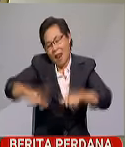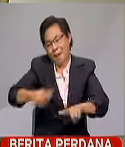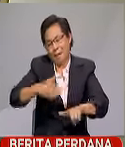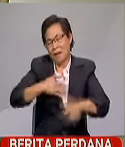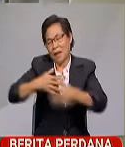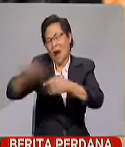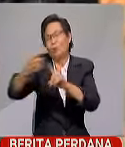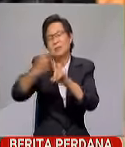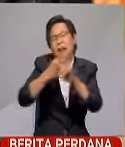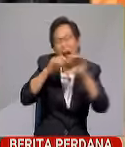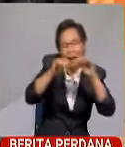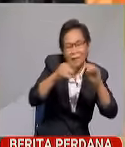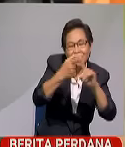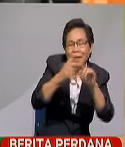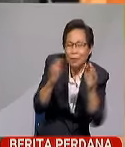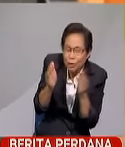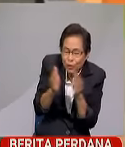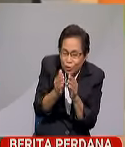lagi.